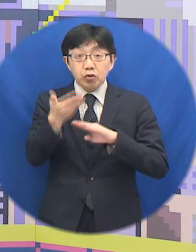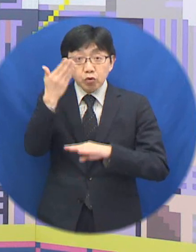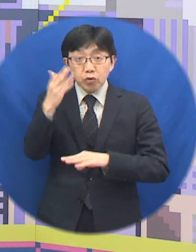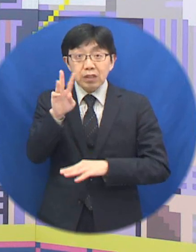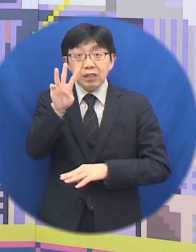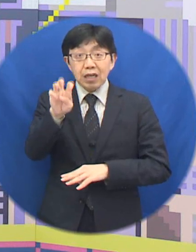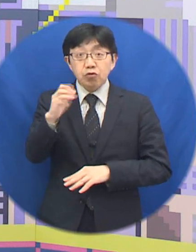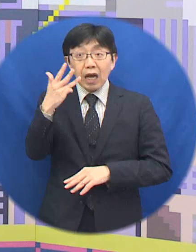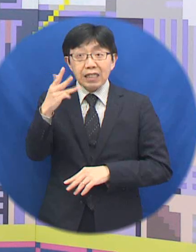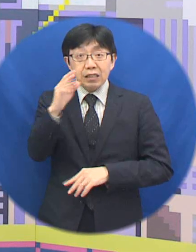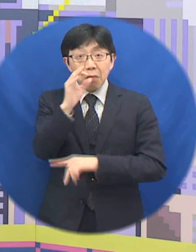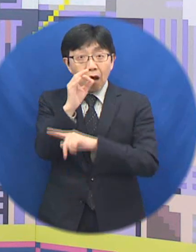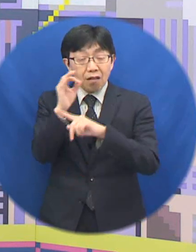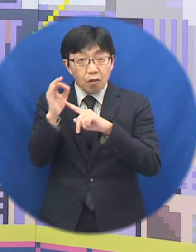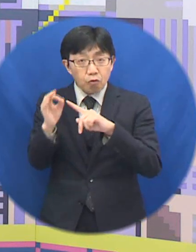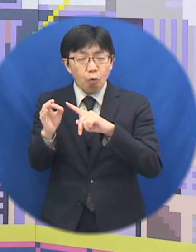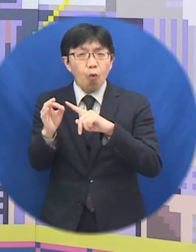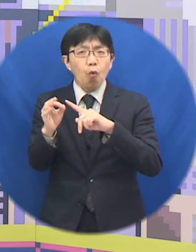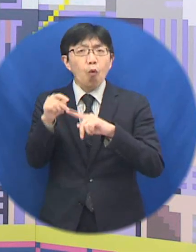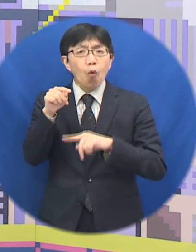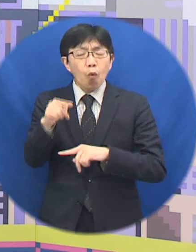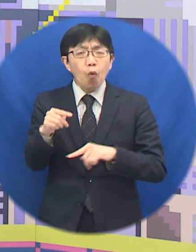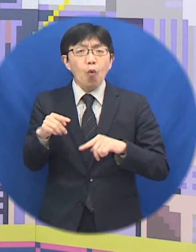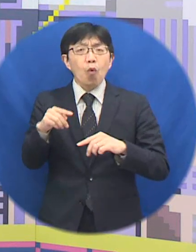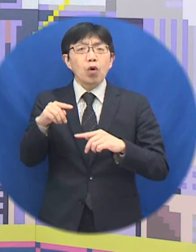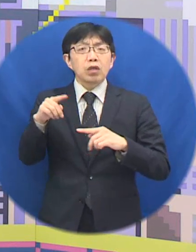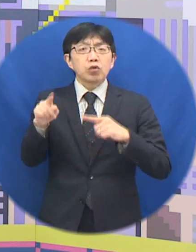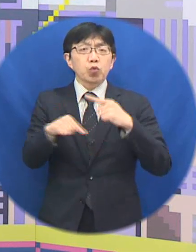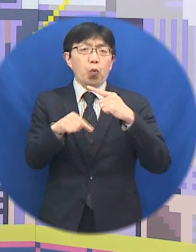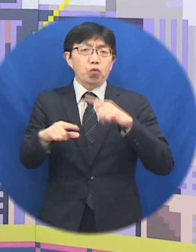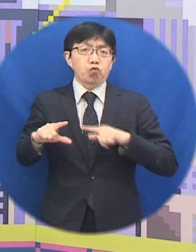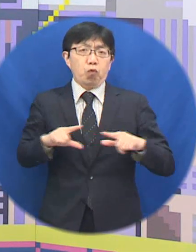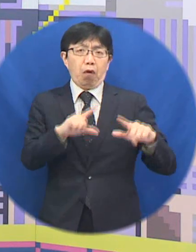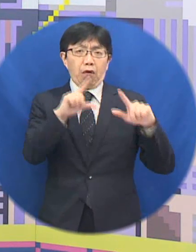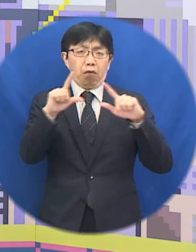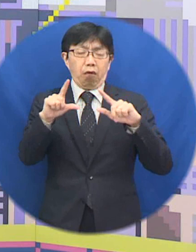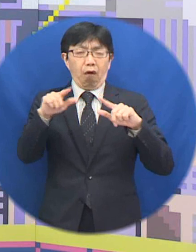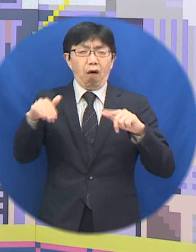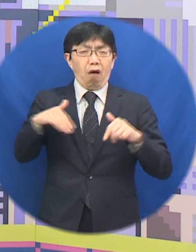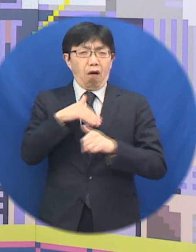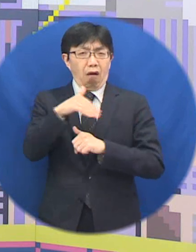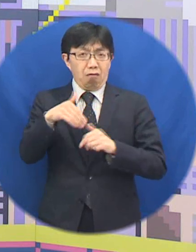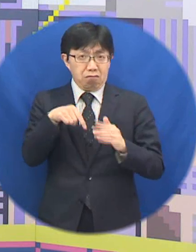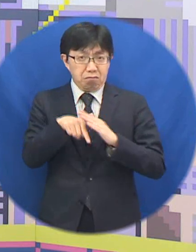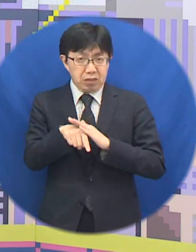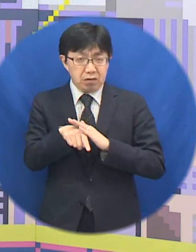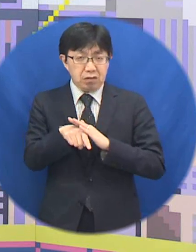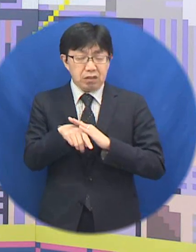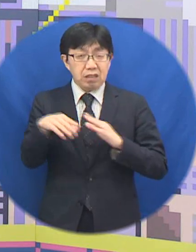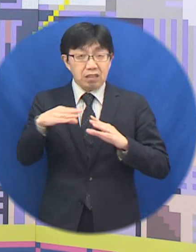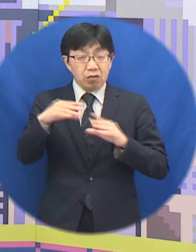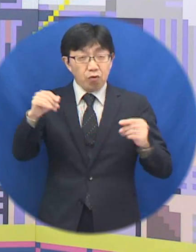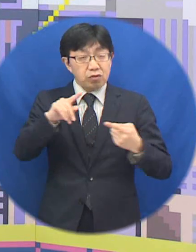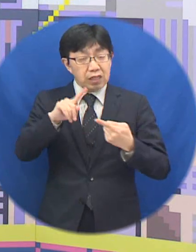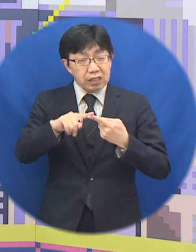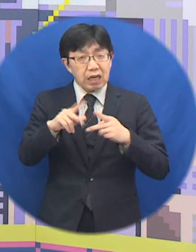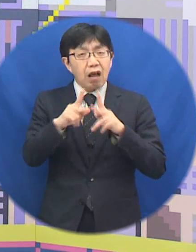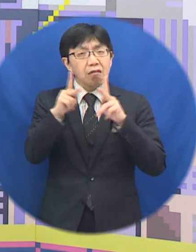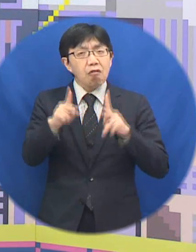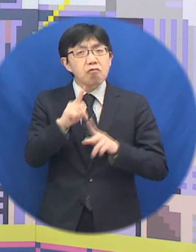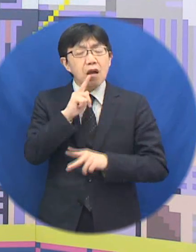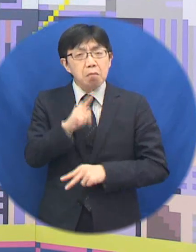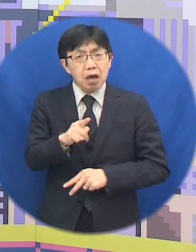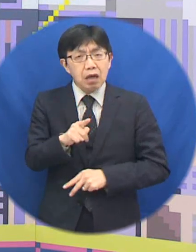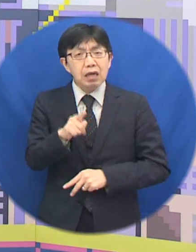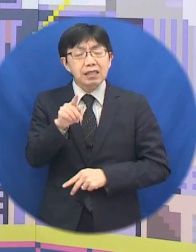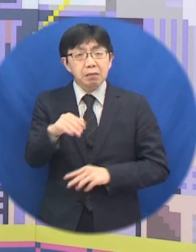ですと 38% の方が一人暮らしという状況です。また全国的な課題にもなっていますけれども、い